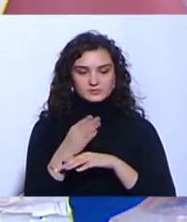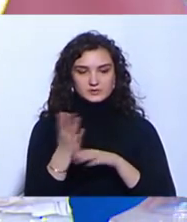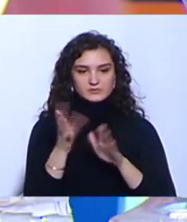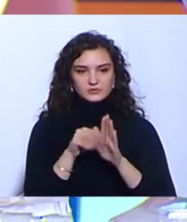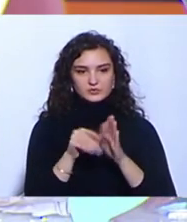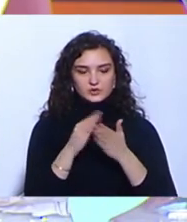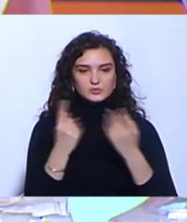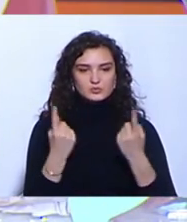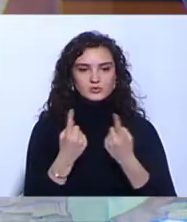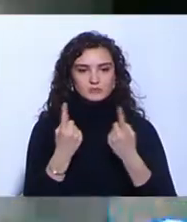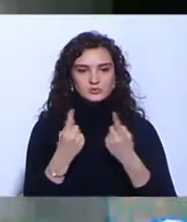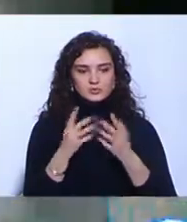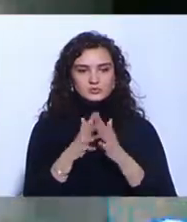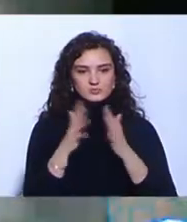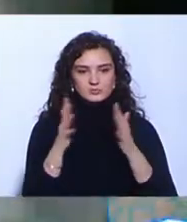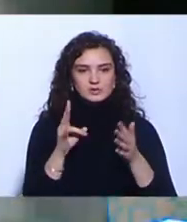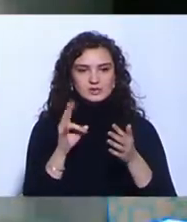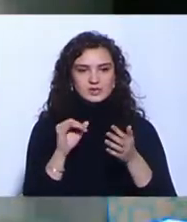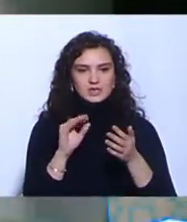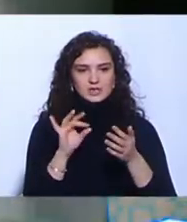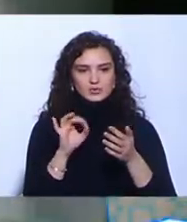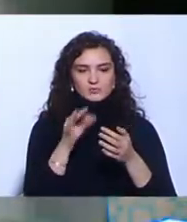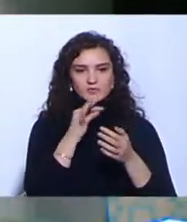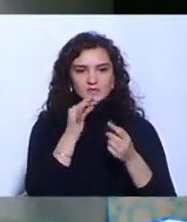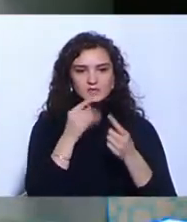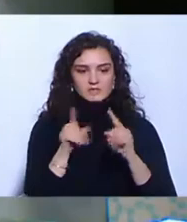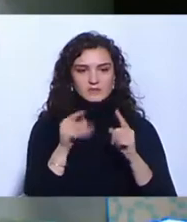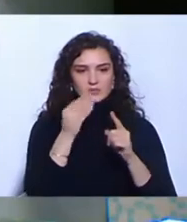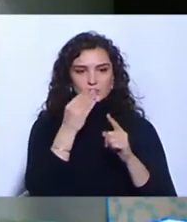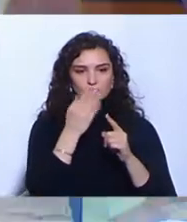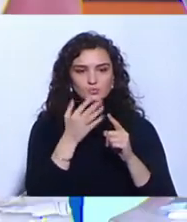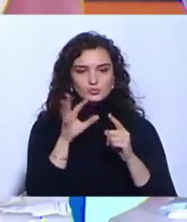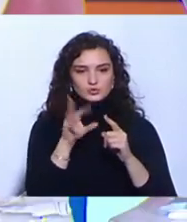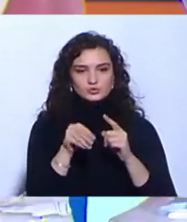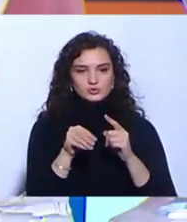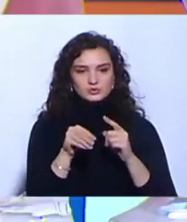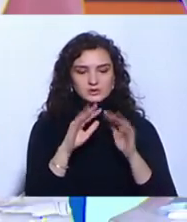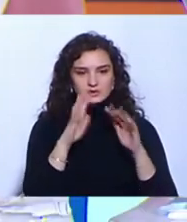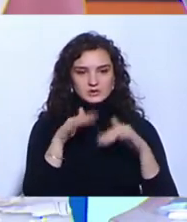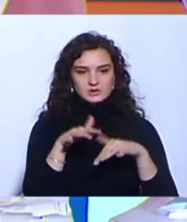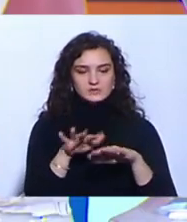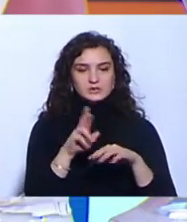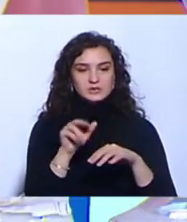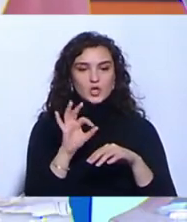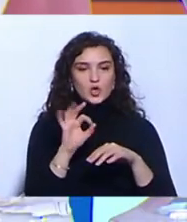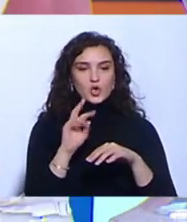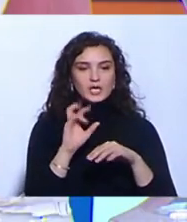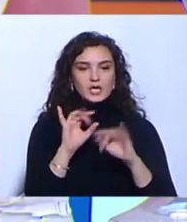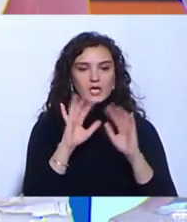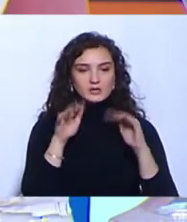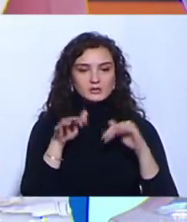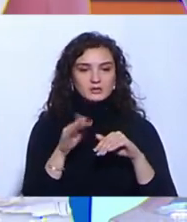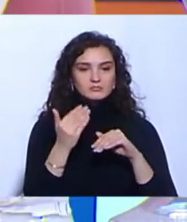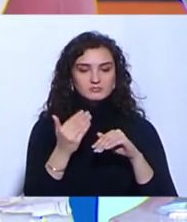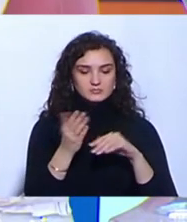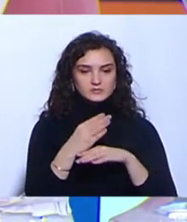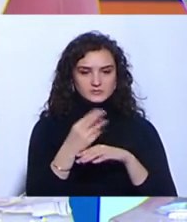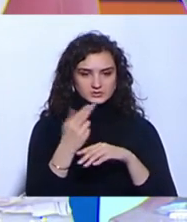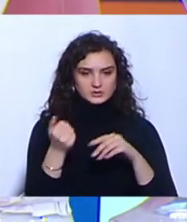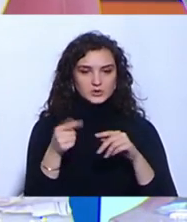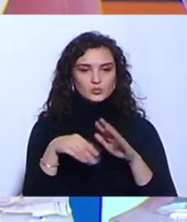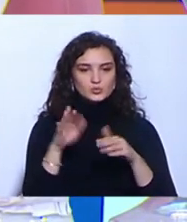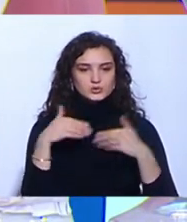თევსში არის ბუნებრივად მეტი ნატრიუმი ვიდრე სხვა პროდუქტში იქნება, განსაკუთრებით ზღვის და ოკეანის თევზი, რომელიც ვამბობთ, რომ დიახ,